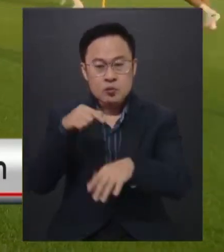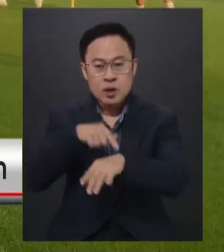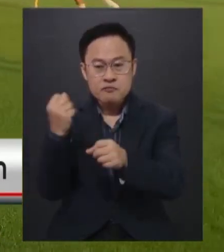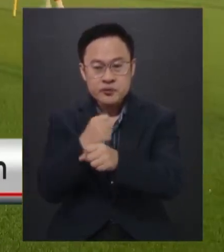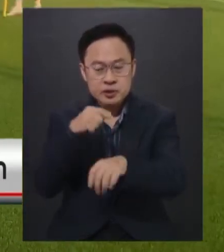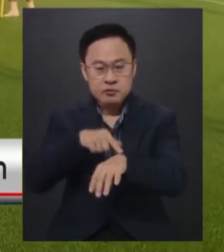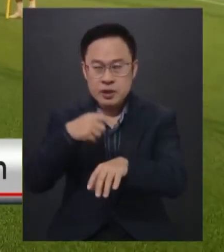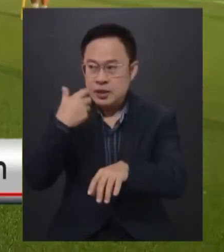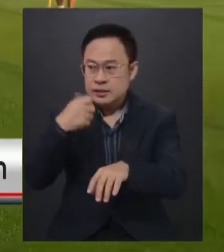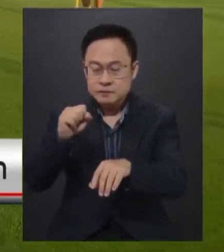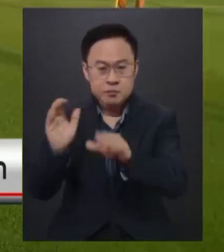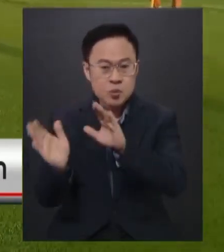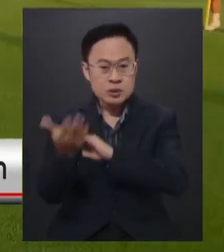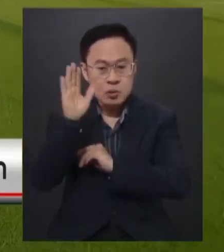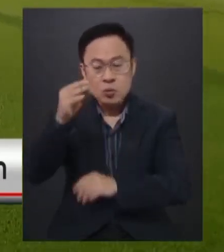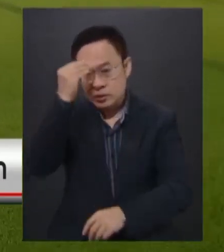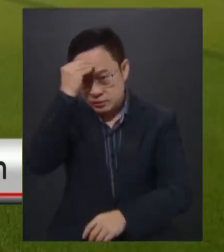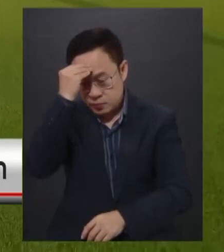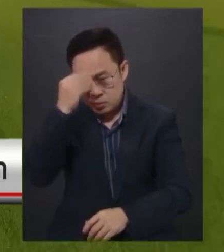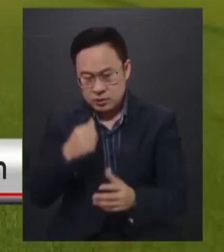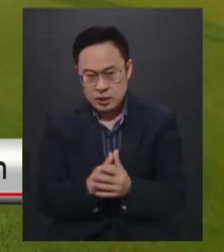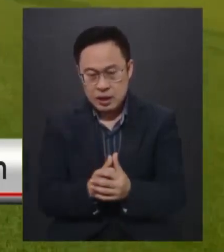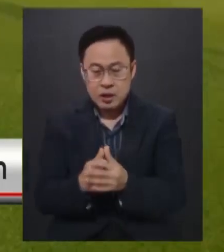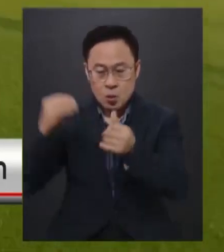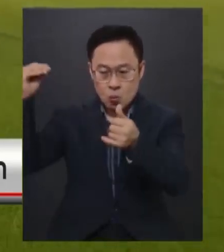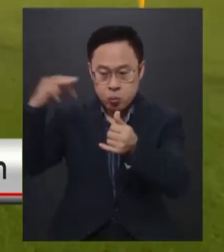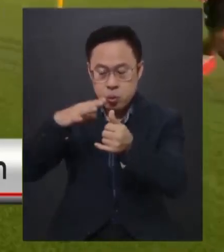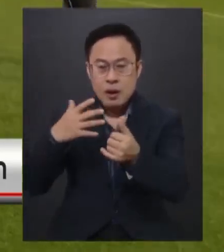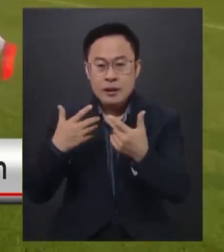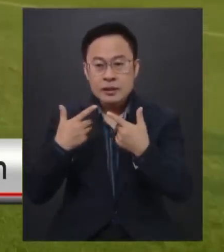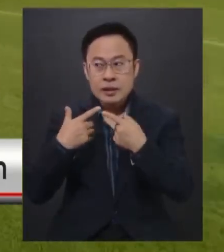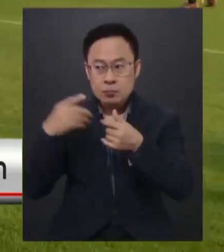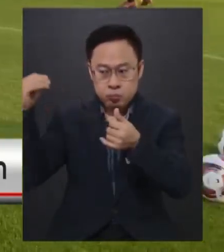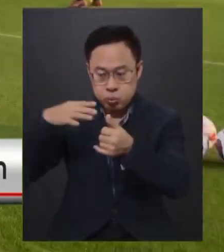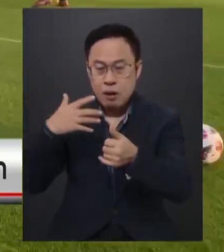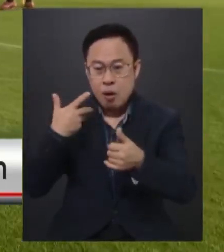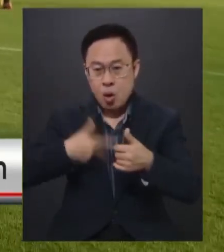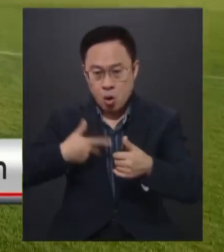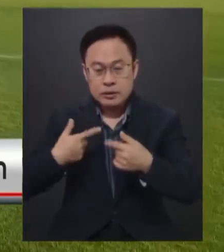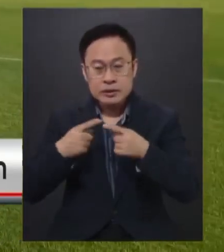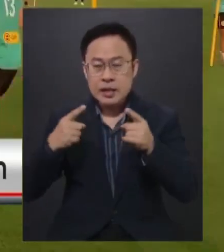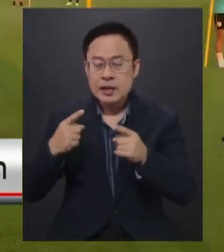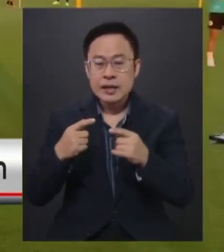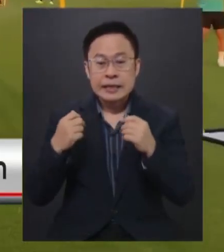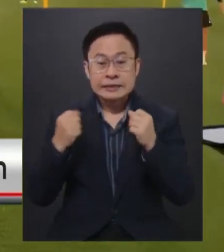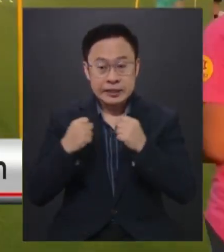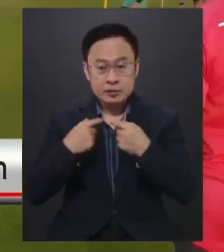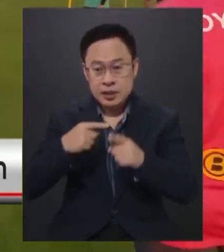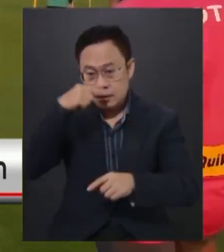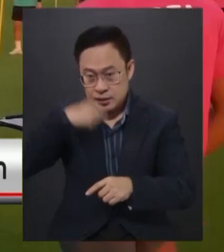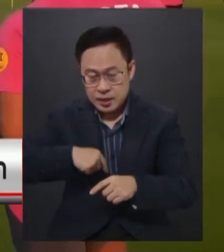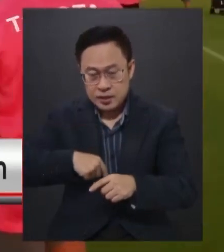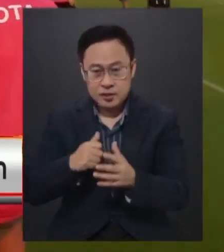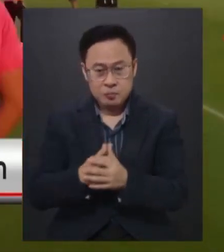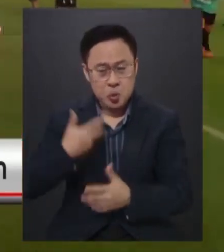เช้าแต่ว่าคำว่าเช้าที่ญี่ปุ่นแม้ว่าจะแดดแรงแต่ว่าอากาศเขาเย็นใช่ก็เลยยังอพอซ้อมได้แต่ว่ากับสภาพอากาศ